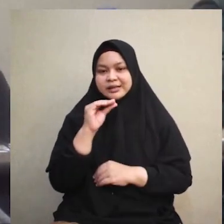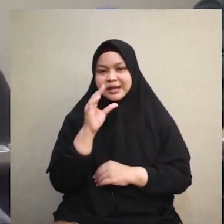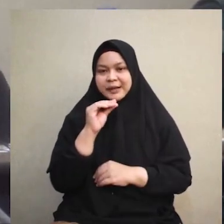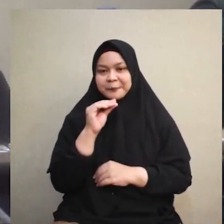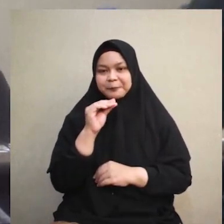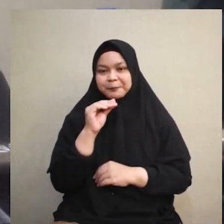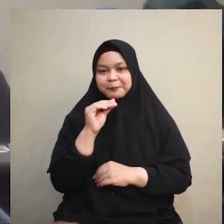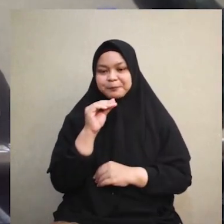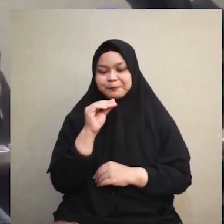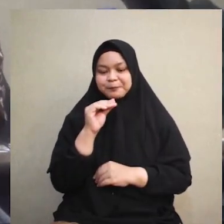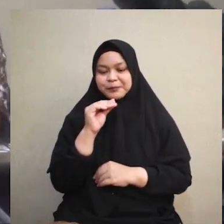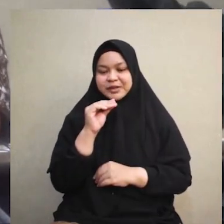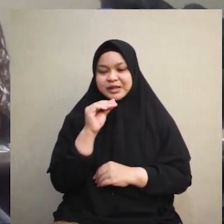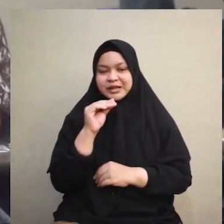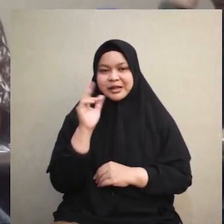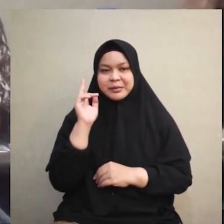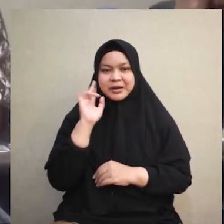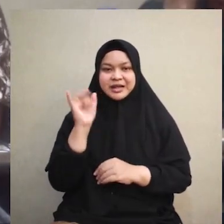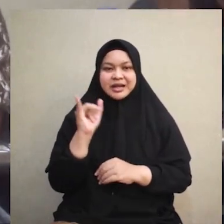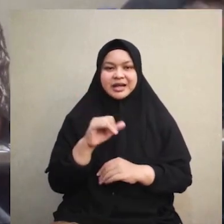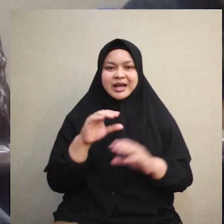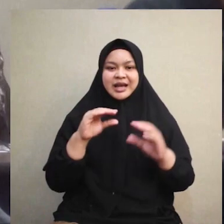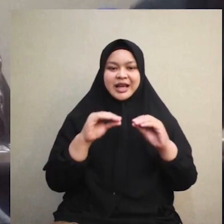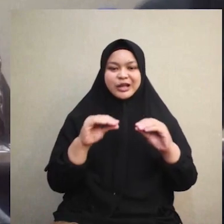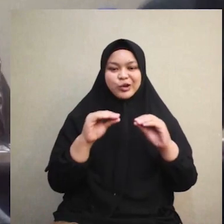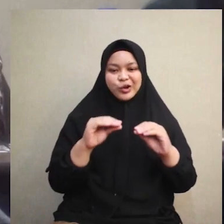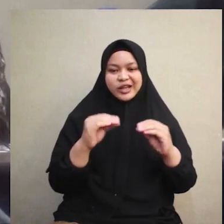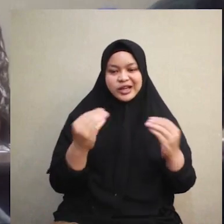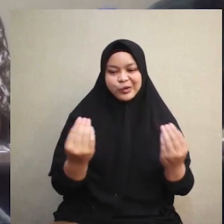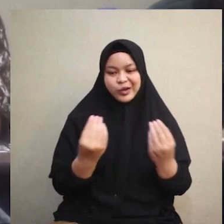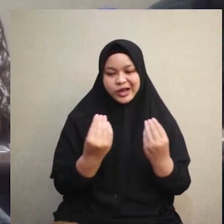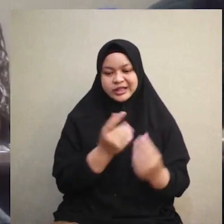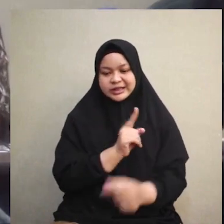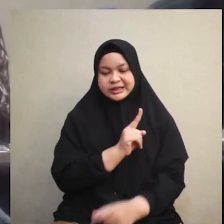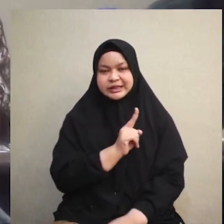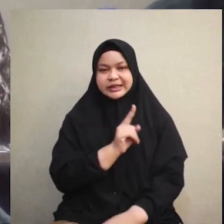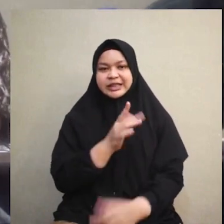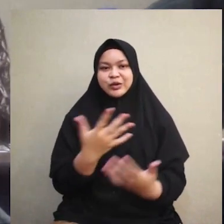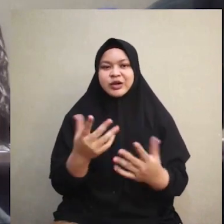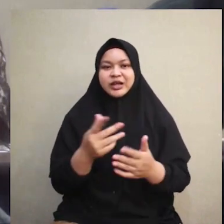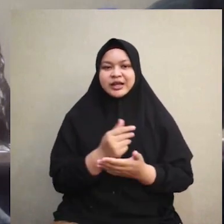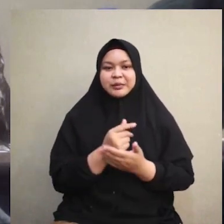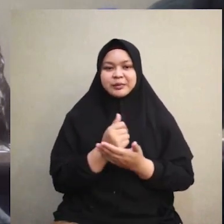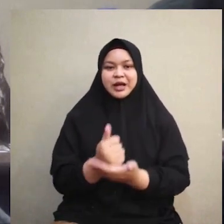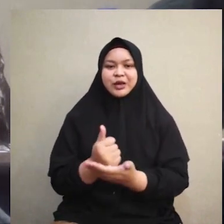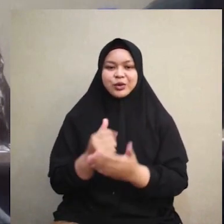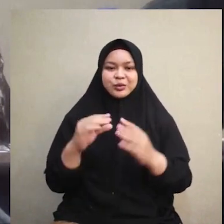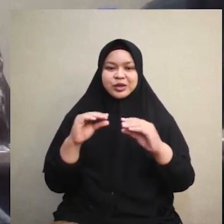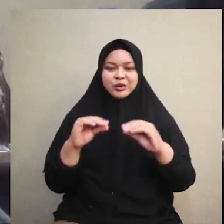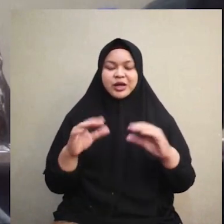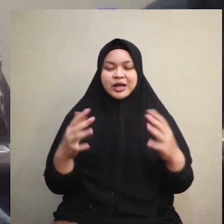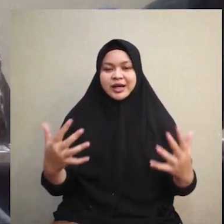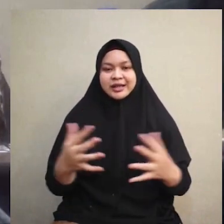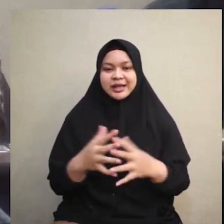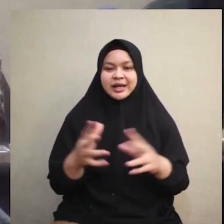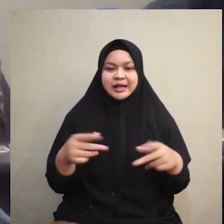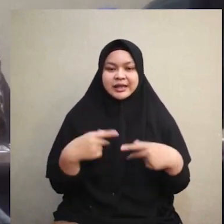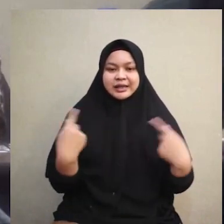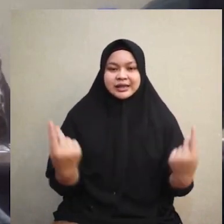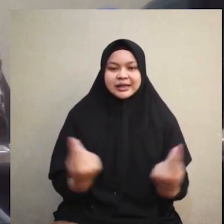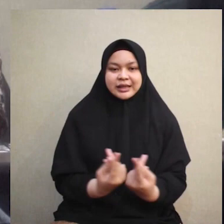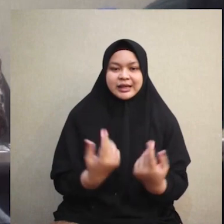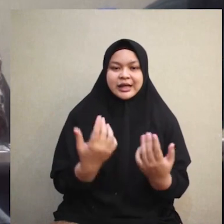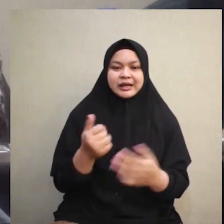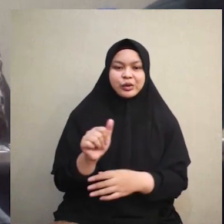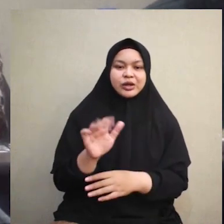nyelenehnya Mbak Inaya tadi educated yourself itu maksudnya itu kita bantu dia untuk educated atau kita